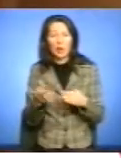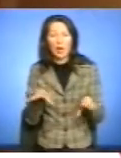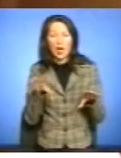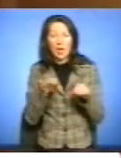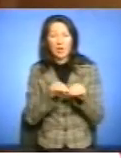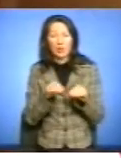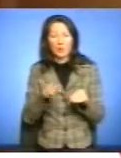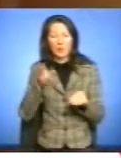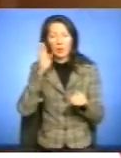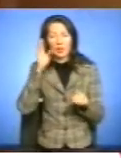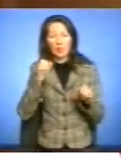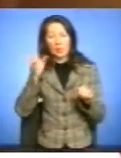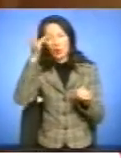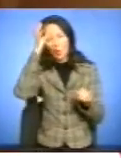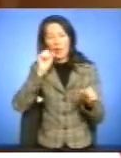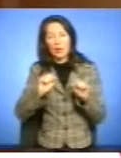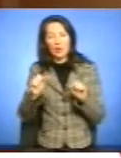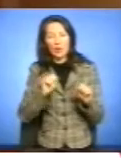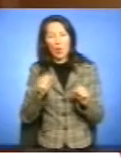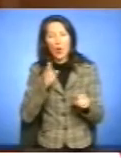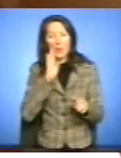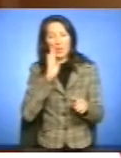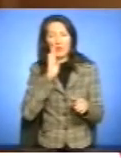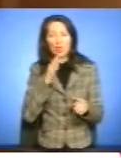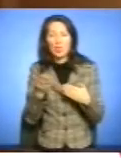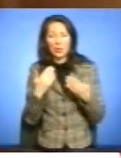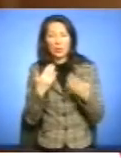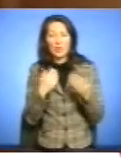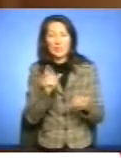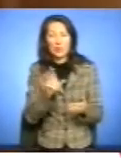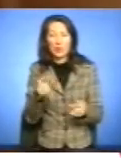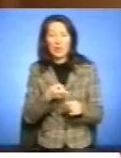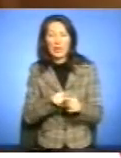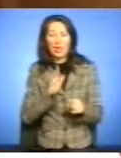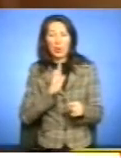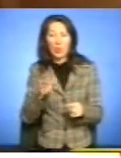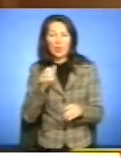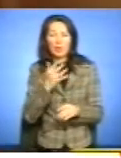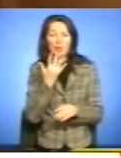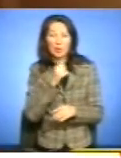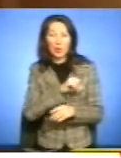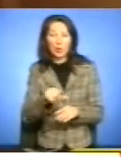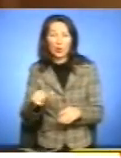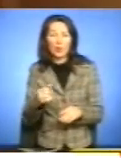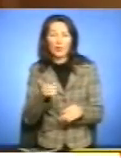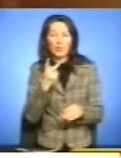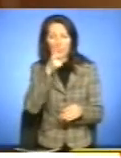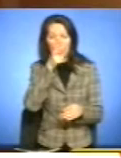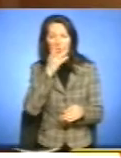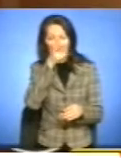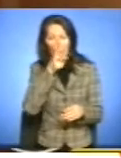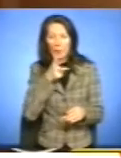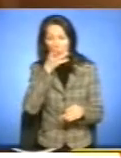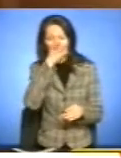які побували за кордоном. Ми спілкувалися з людьми, опитали за 4 місяці близько 27 людей і виявили, що,